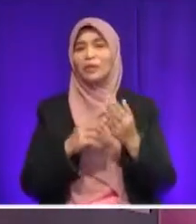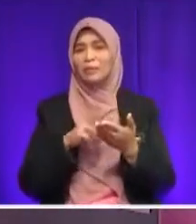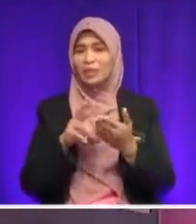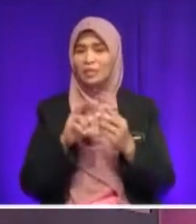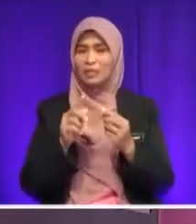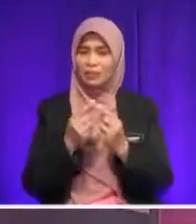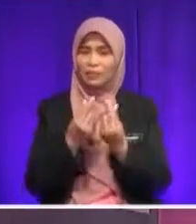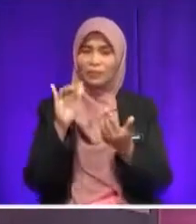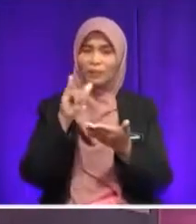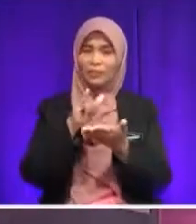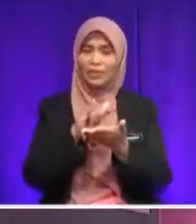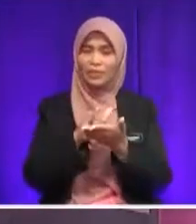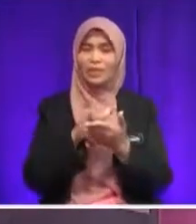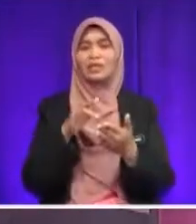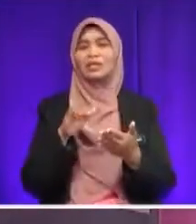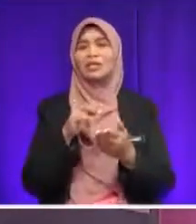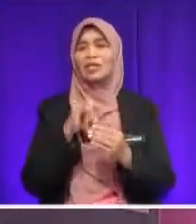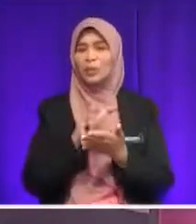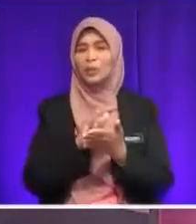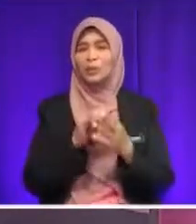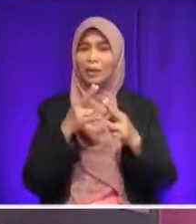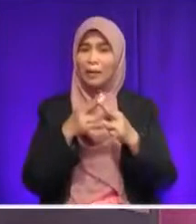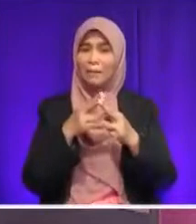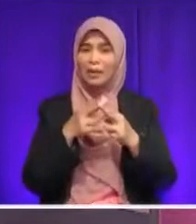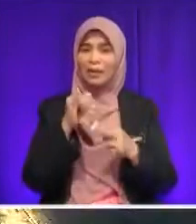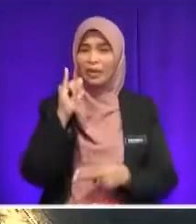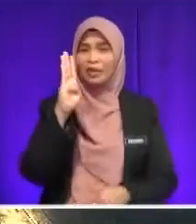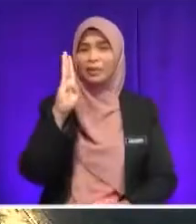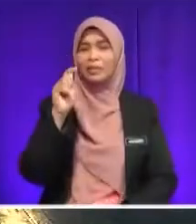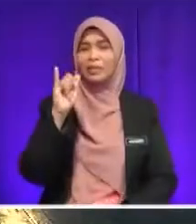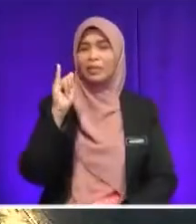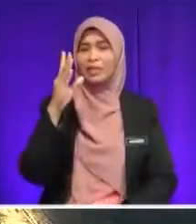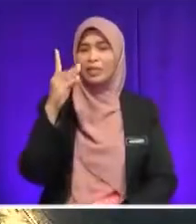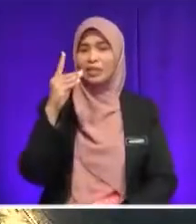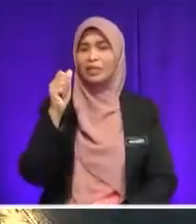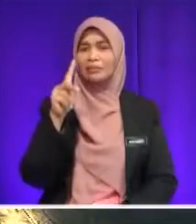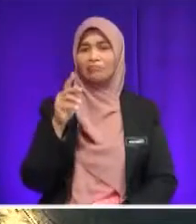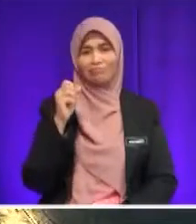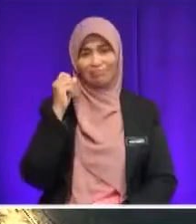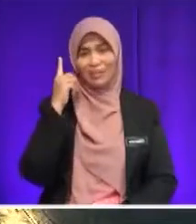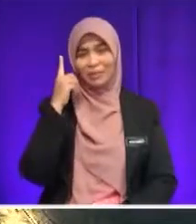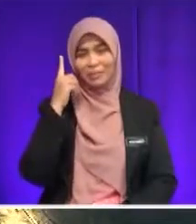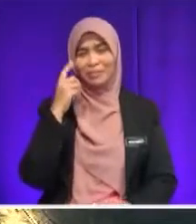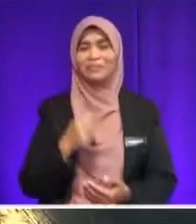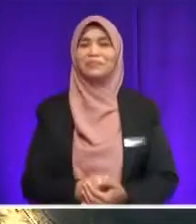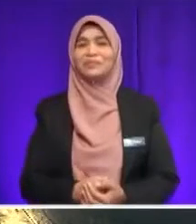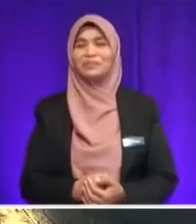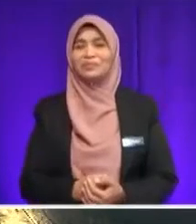al-qur'an itulah kita gelar sebagai itu tidak relationship cie